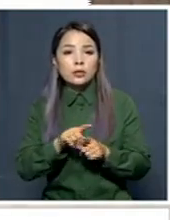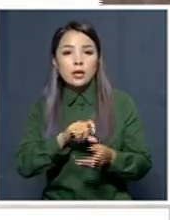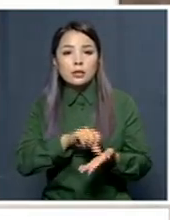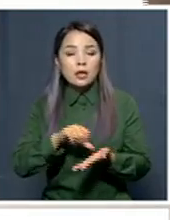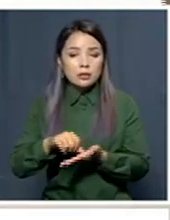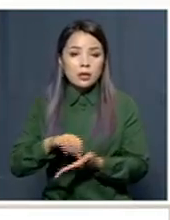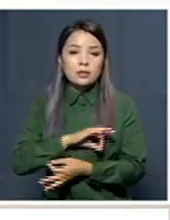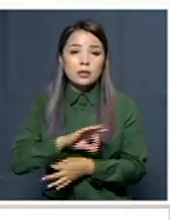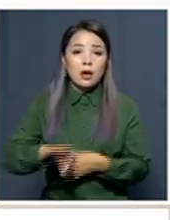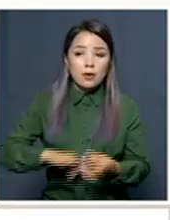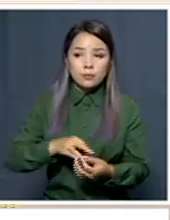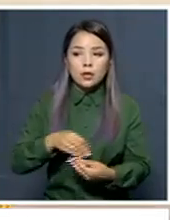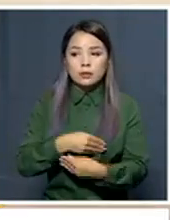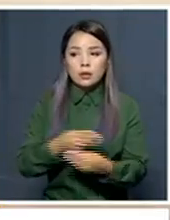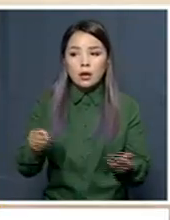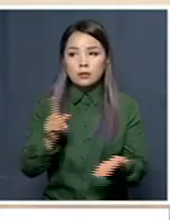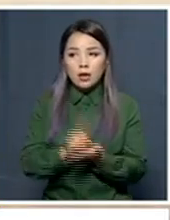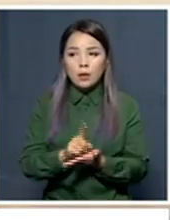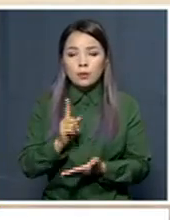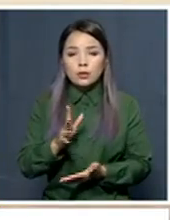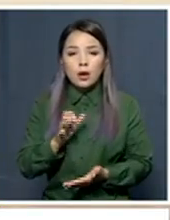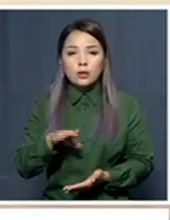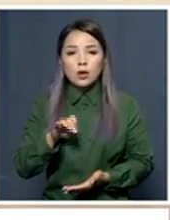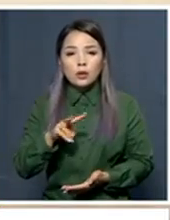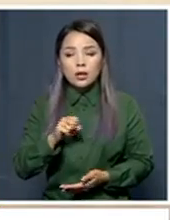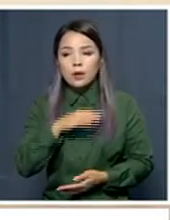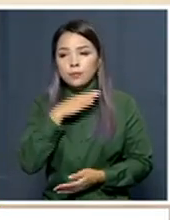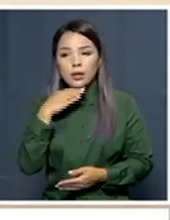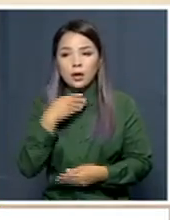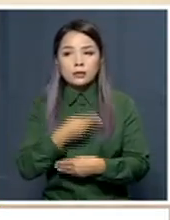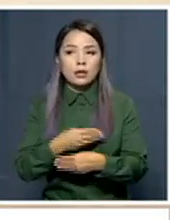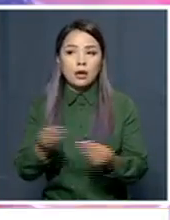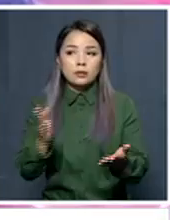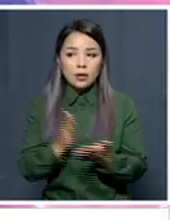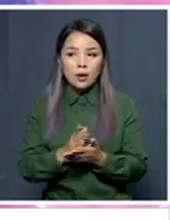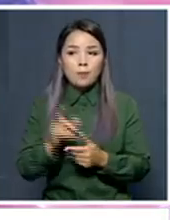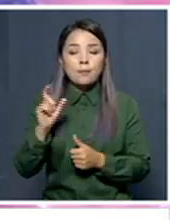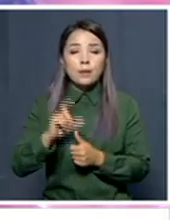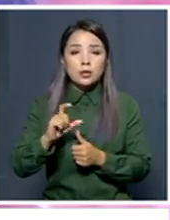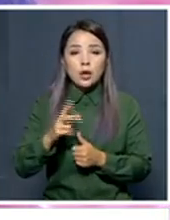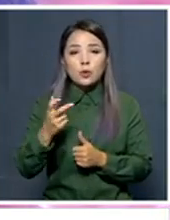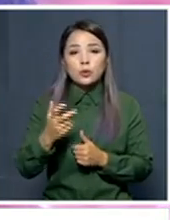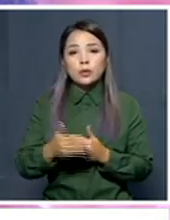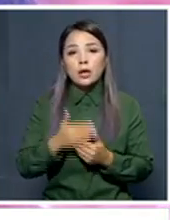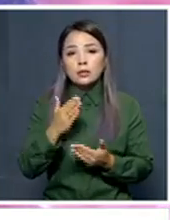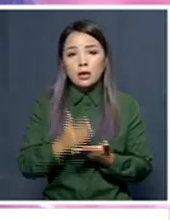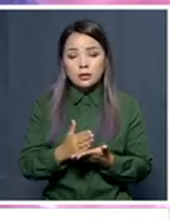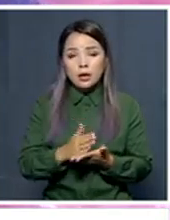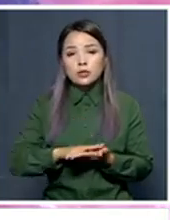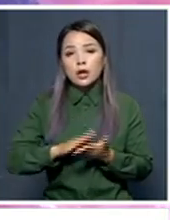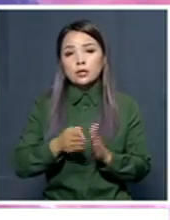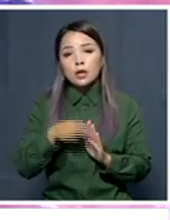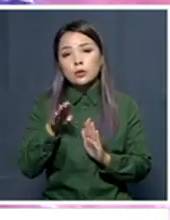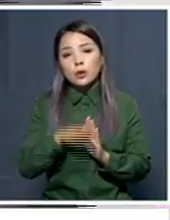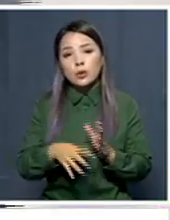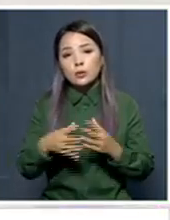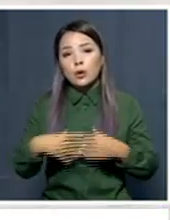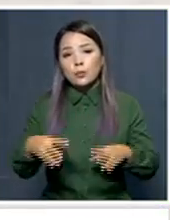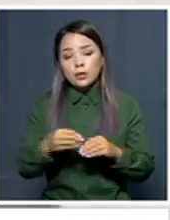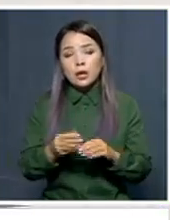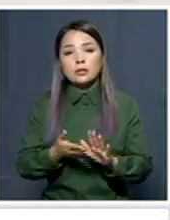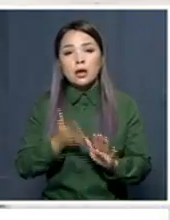жетімшестерлерге үлестіруде. Шамамен 1,5 тонна ет таратылды. Аталған мешітте 300-ден астам жағдайы аз отбасы кезекте